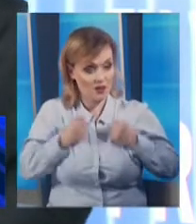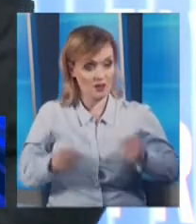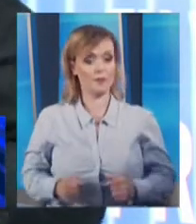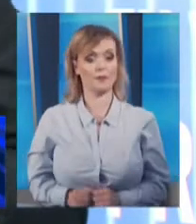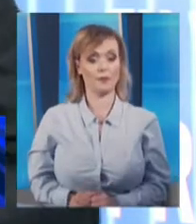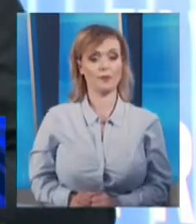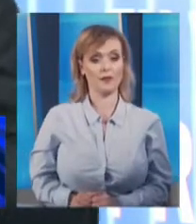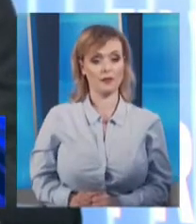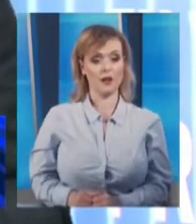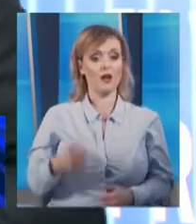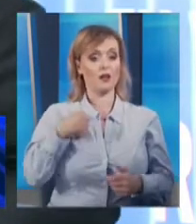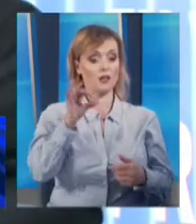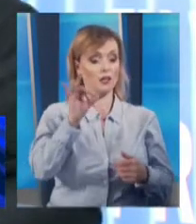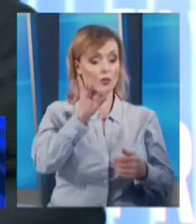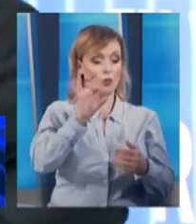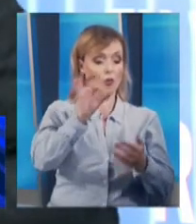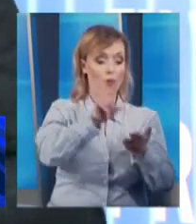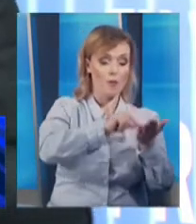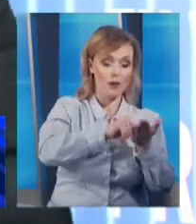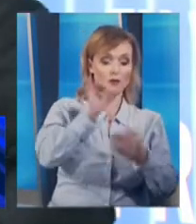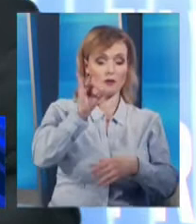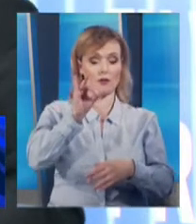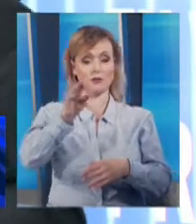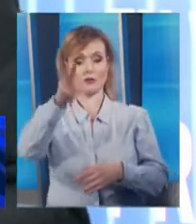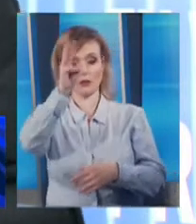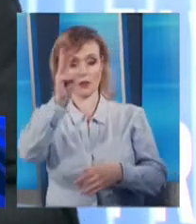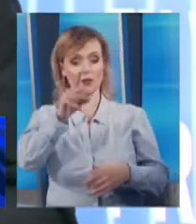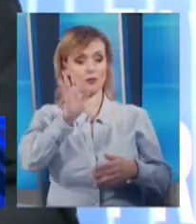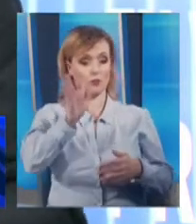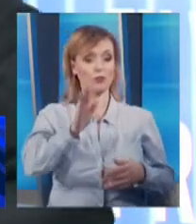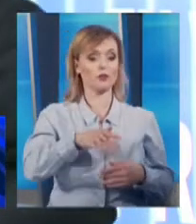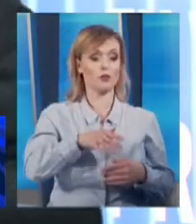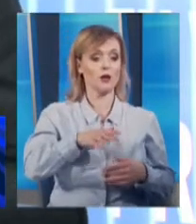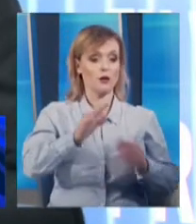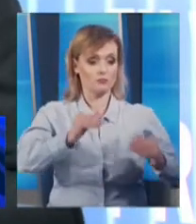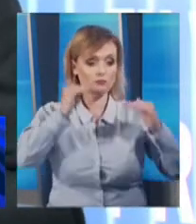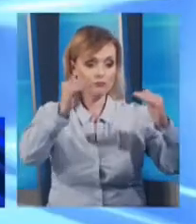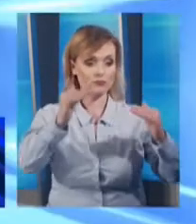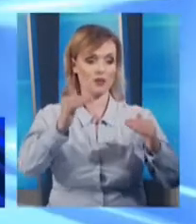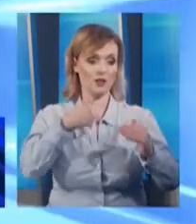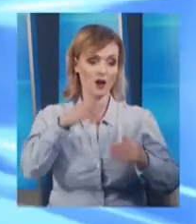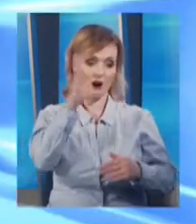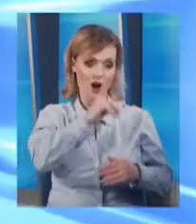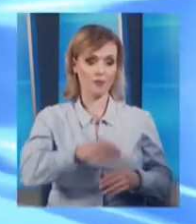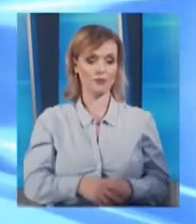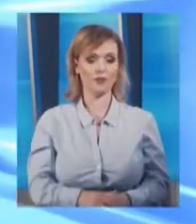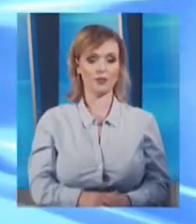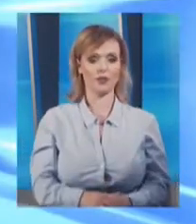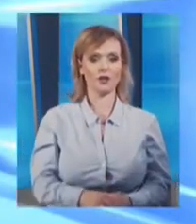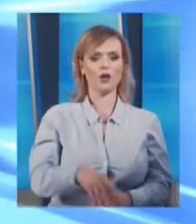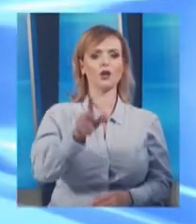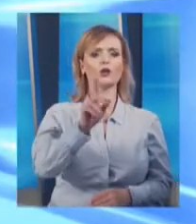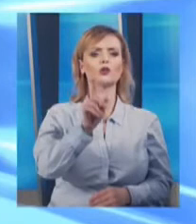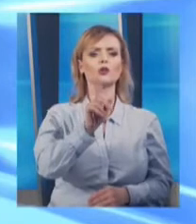minim al pensiilor și salariilor peste minimul de existență este un realist. Cine ridică mâna în Parlament